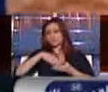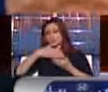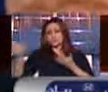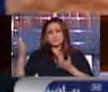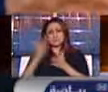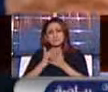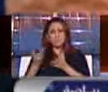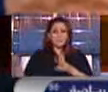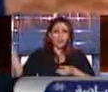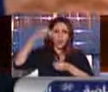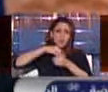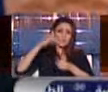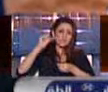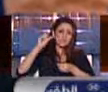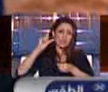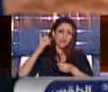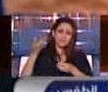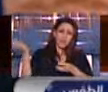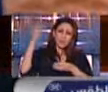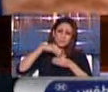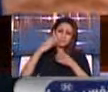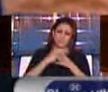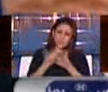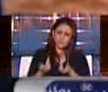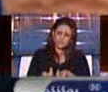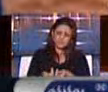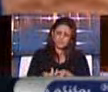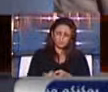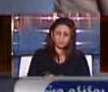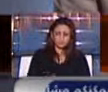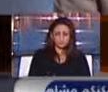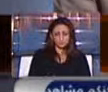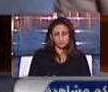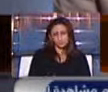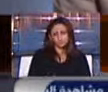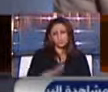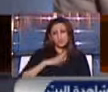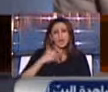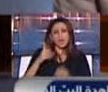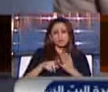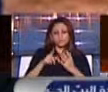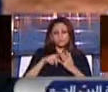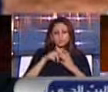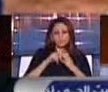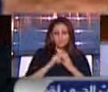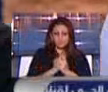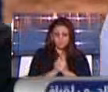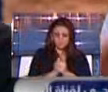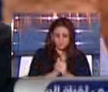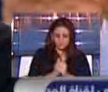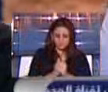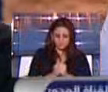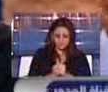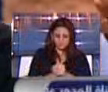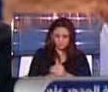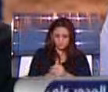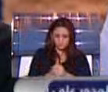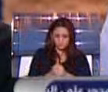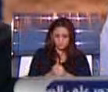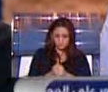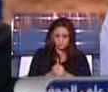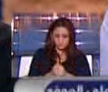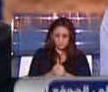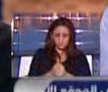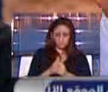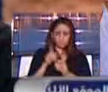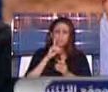كويسة، نوصل اسر الشهداء ان يديهم حقهم بالقصاص. قولي يا تامر طلباتكم ايه؟ احنا طلباتنا يا استاذ عمرو بص، طلبات اسر